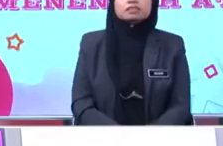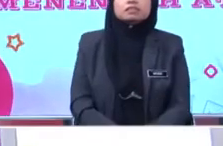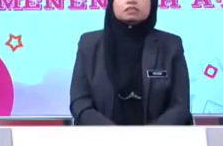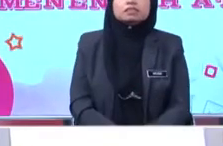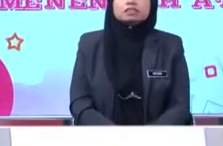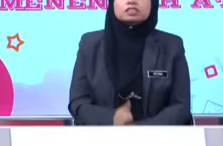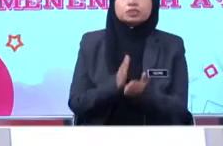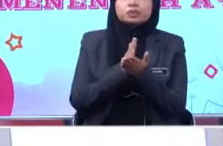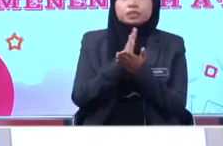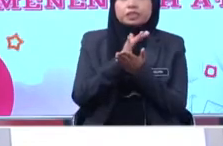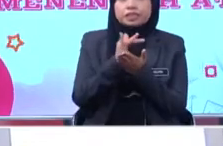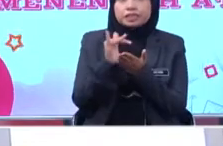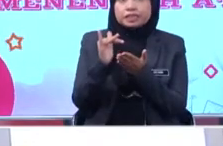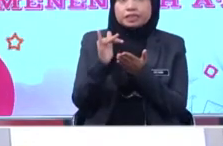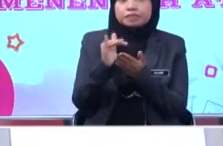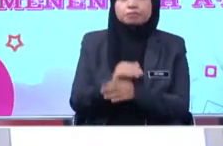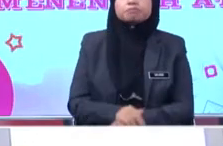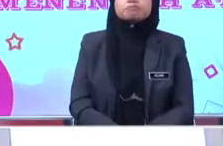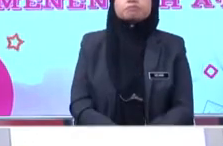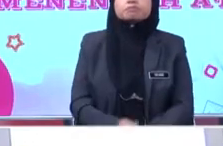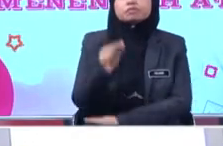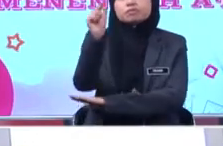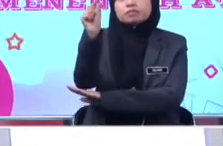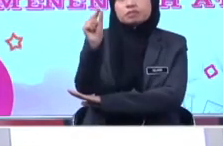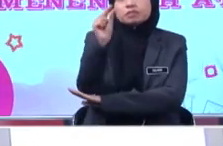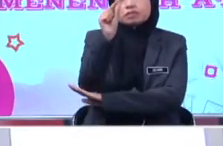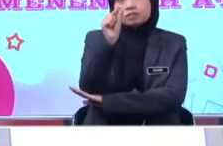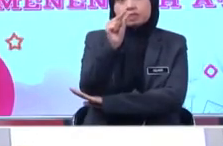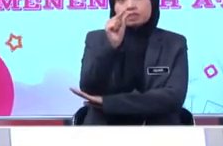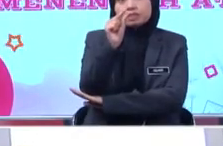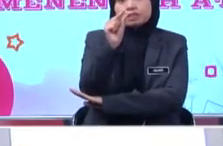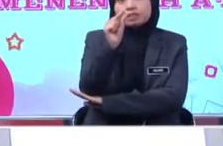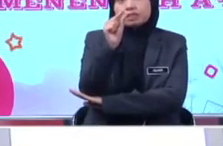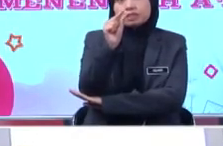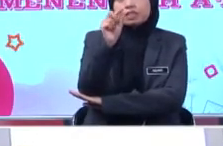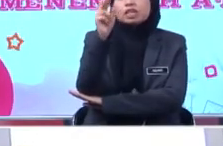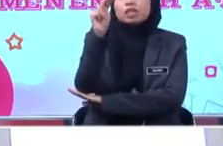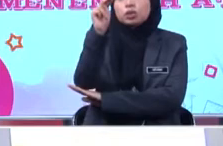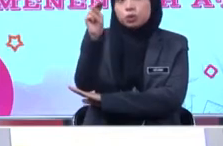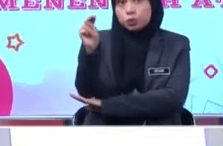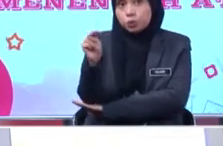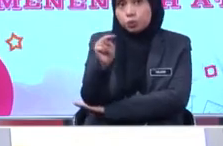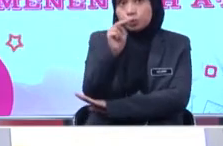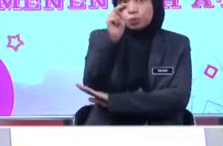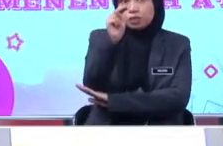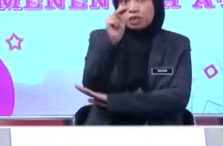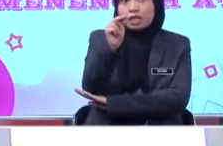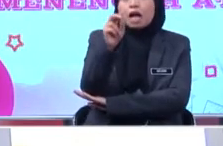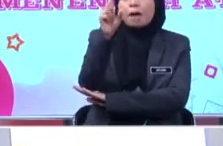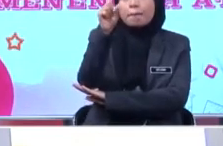Yayang seterusnya IMEI Asya ini ada Nur mati bertemu dengan Iya